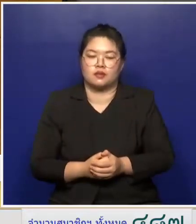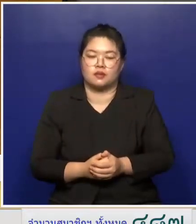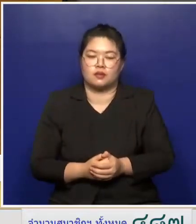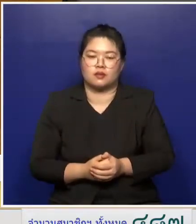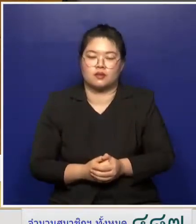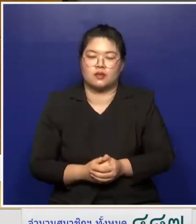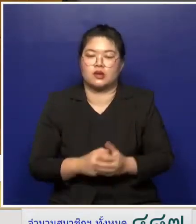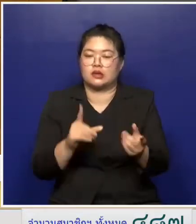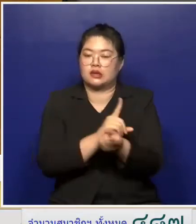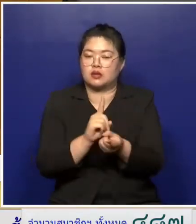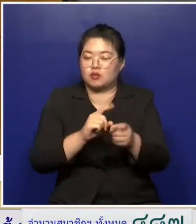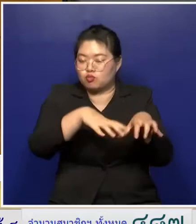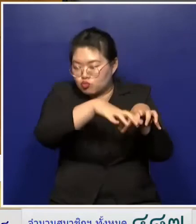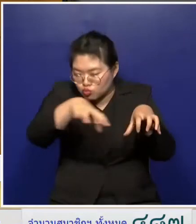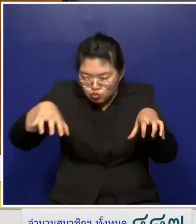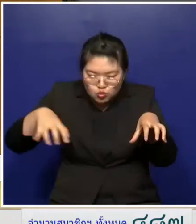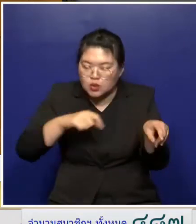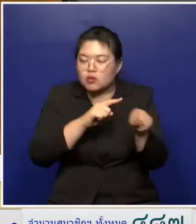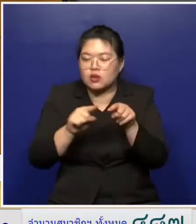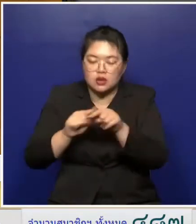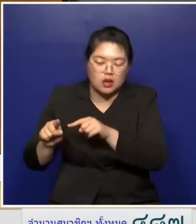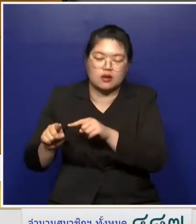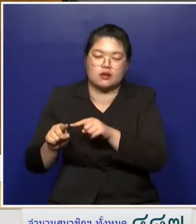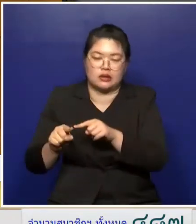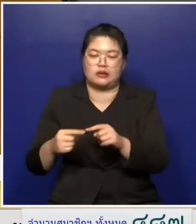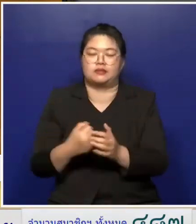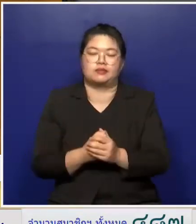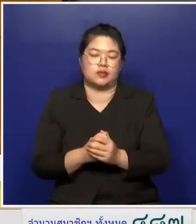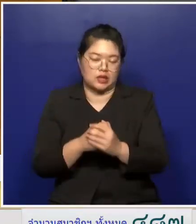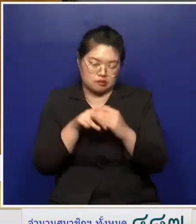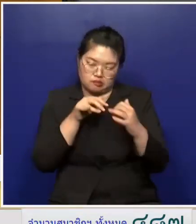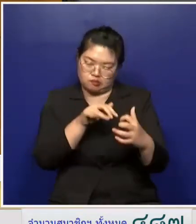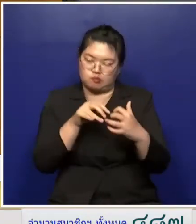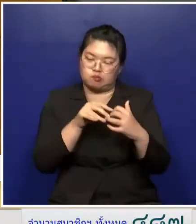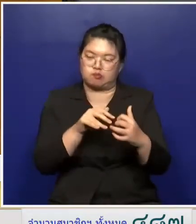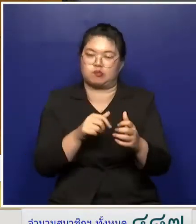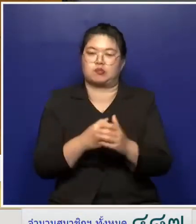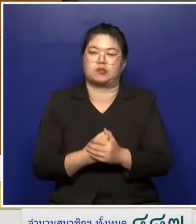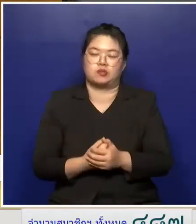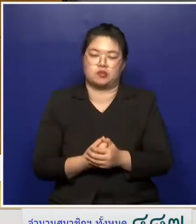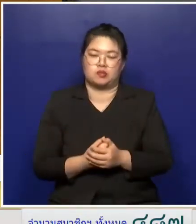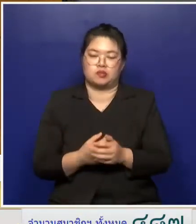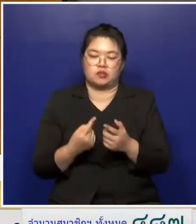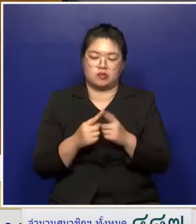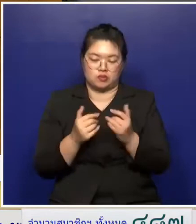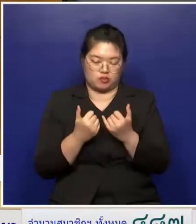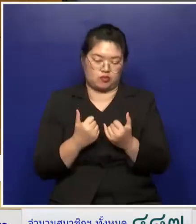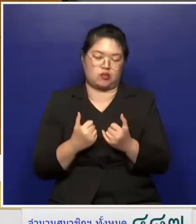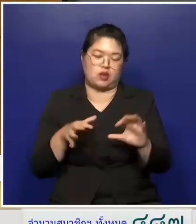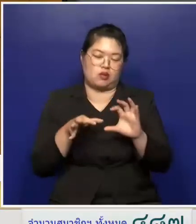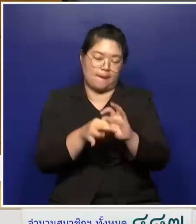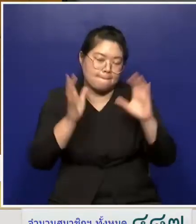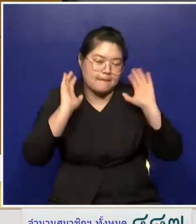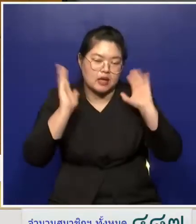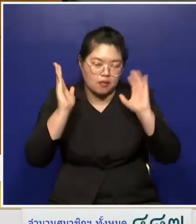ส่นของสังคมตองขอเรีนอยนี้ครับว่าสารปกครองเองเรานี่แทบไมได้รบงมมาใเรองขกปชาสัพันธเลยแต่เราก